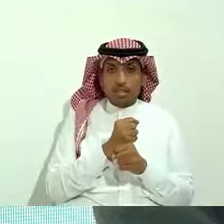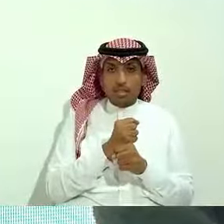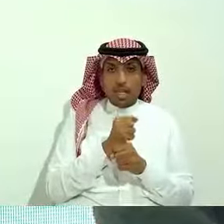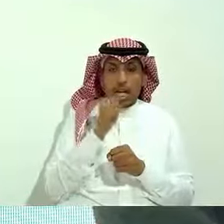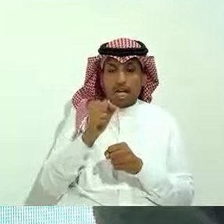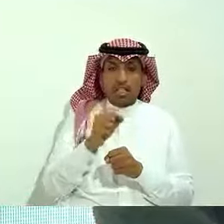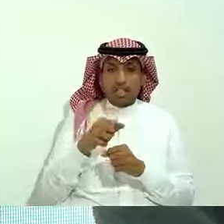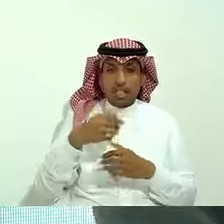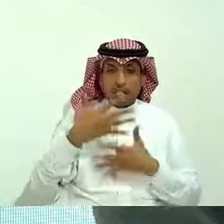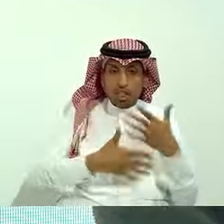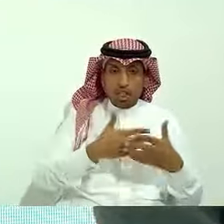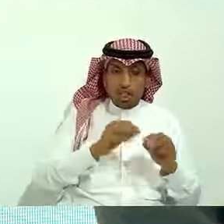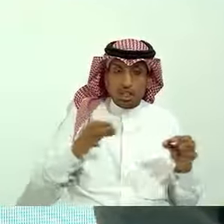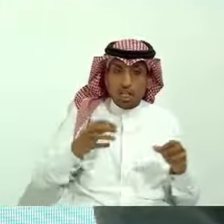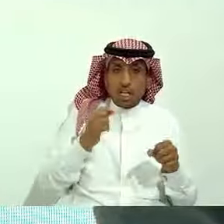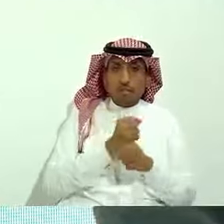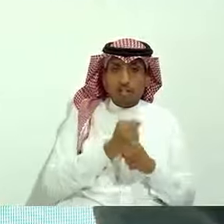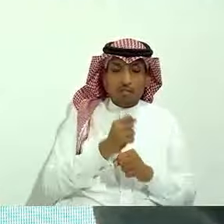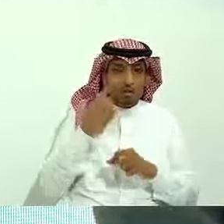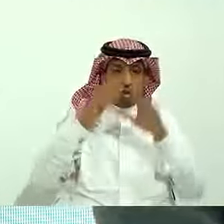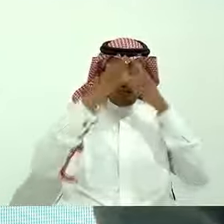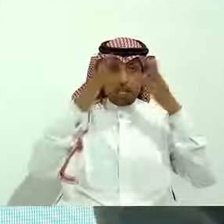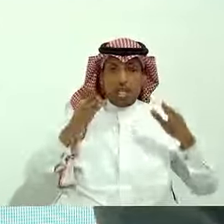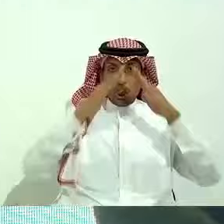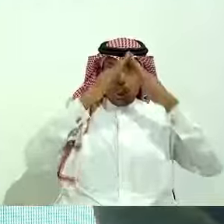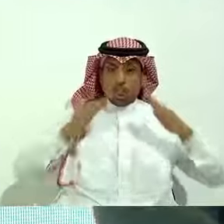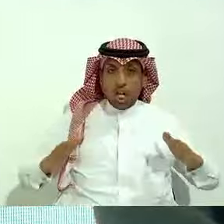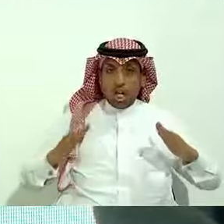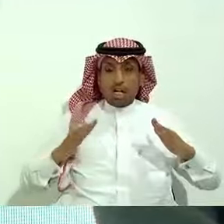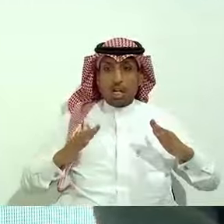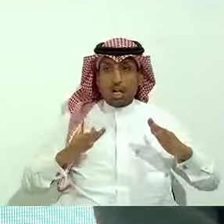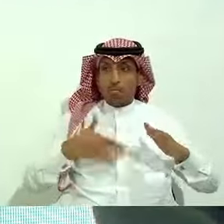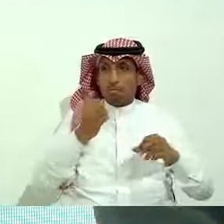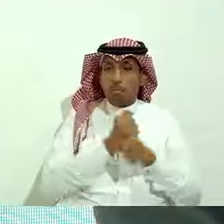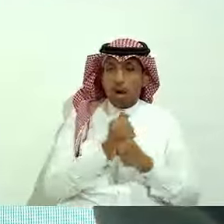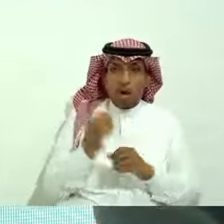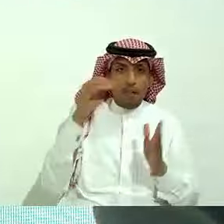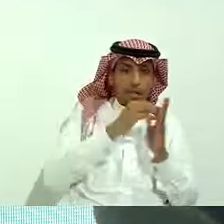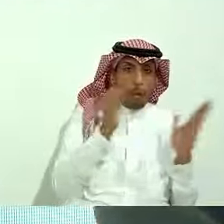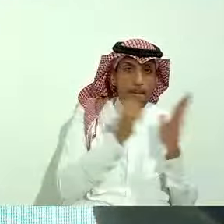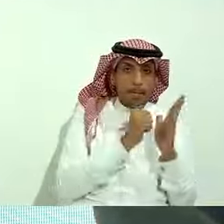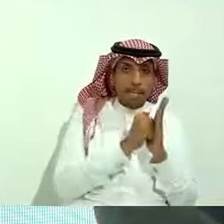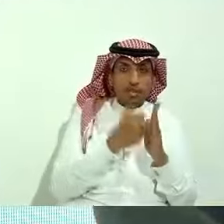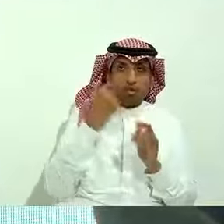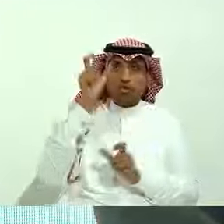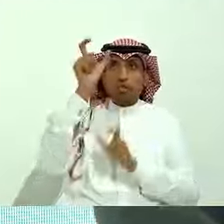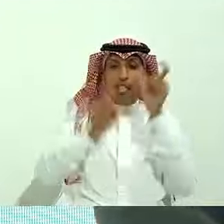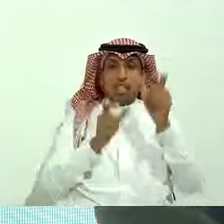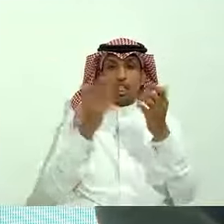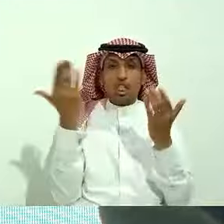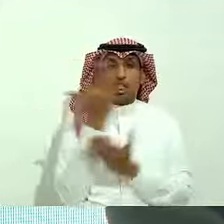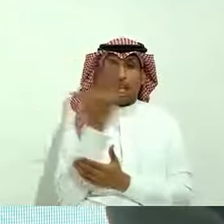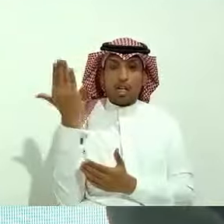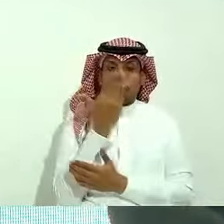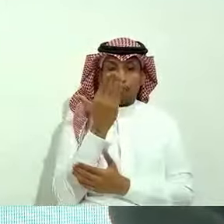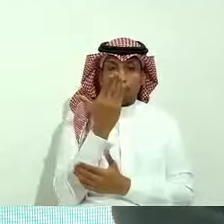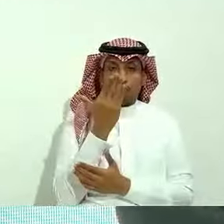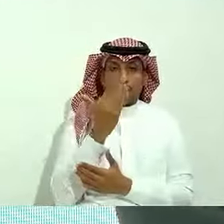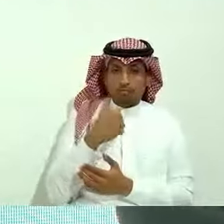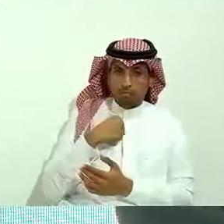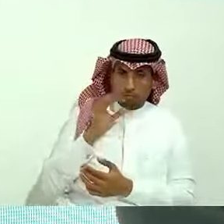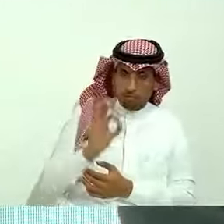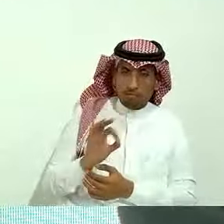للزخرفة والزينة اللي يعلقونها في بيت الشعر، أو بعد ما استقروا في البيوت يعلقونها على الجدران. أخذت